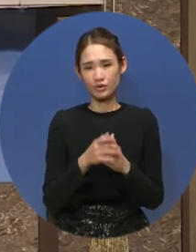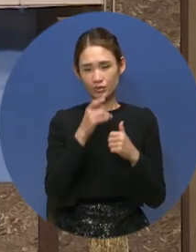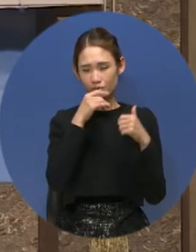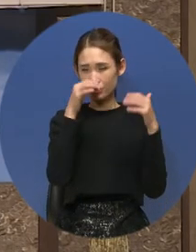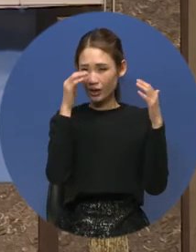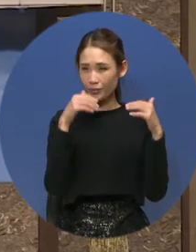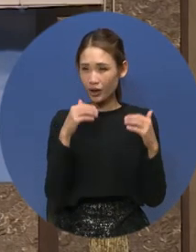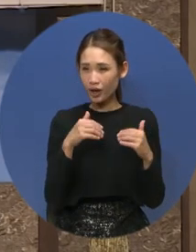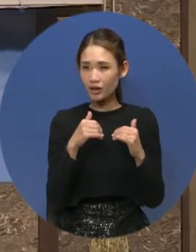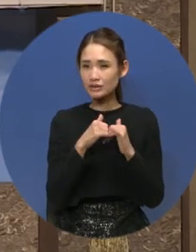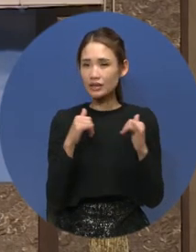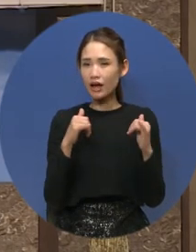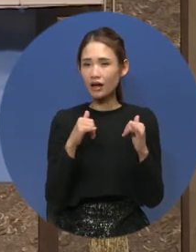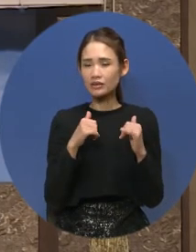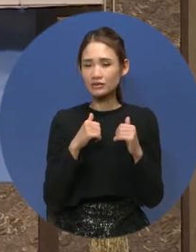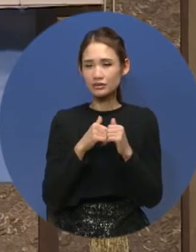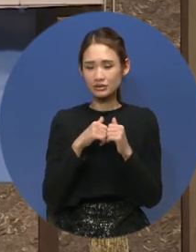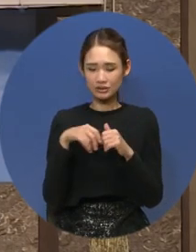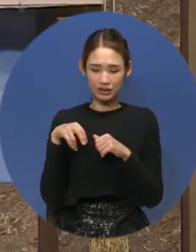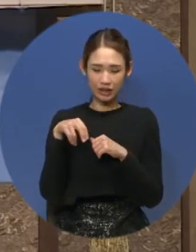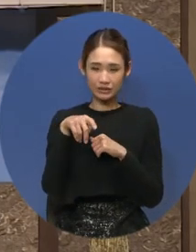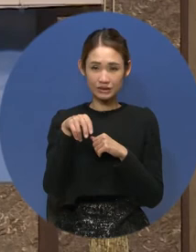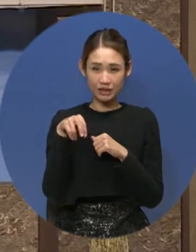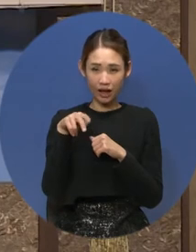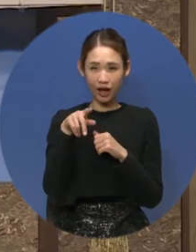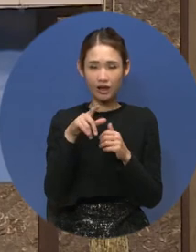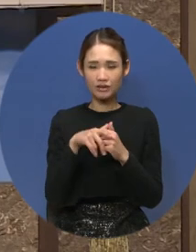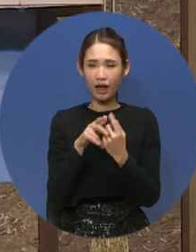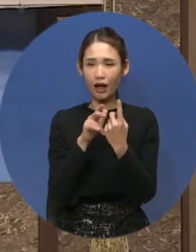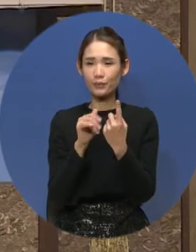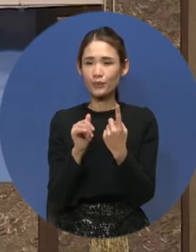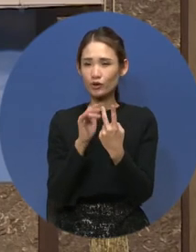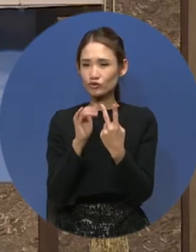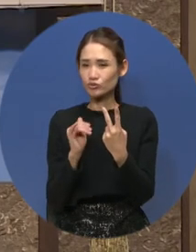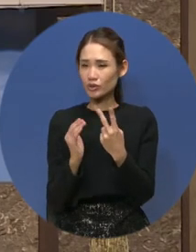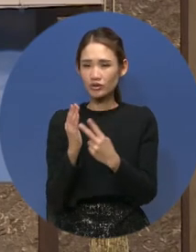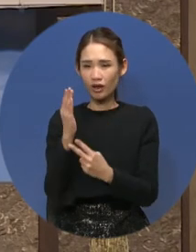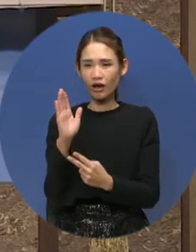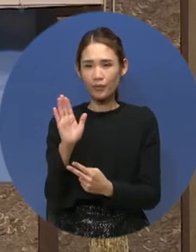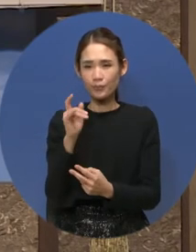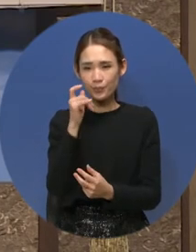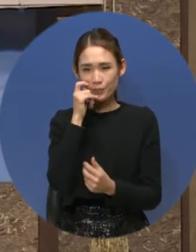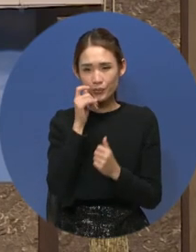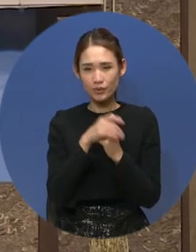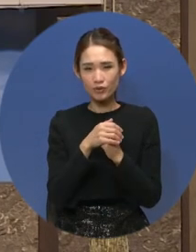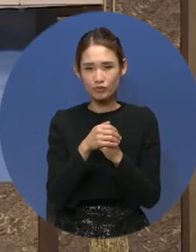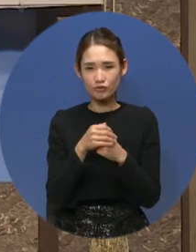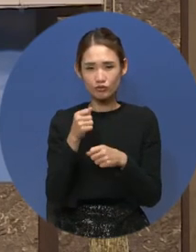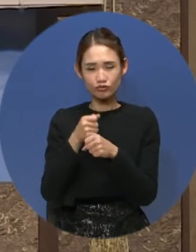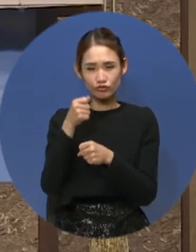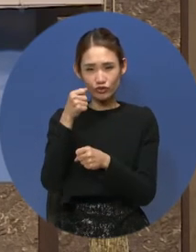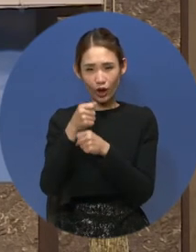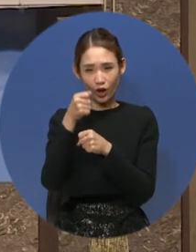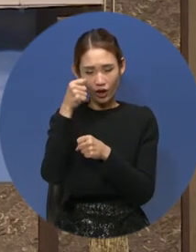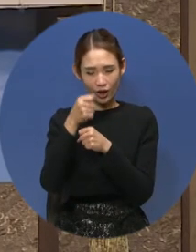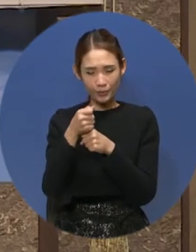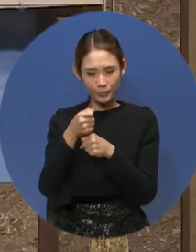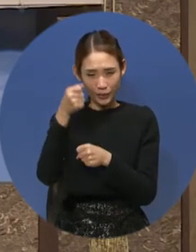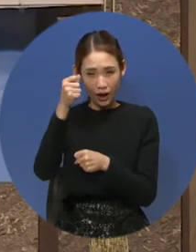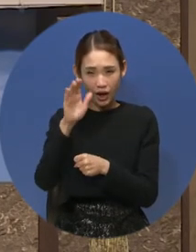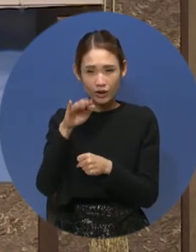오거나 이렇게 사람이 지나갈 때는 한 명, 두 명 이상이 못 지나갑니다. 우산을 펴고는 못 지나갈